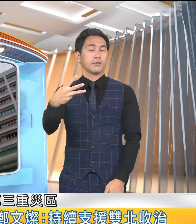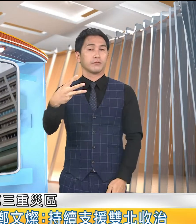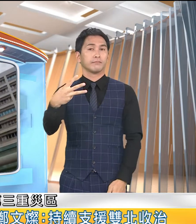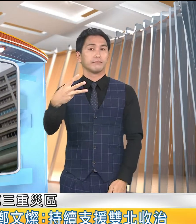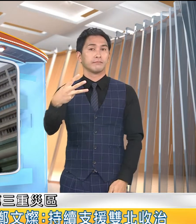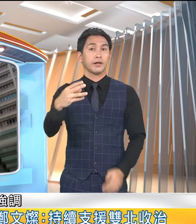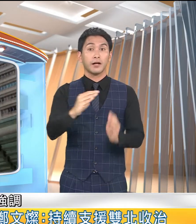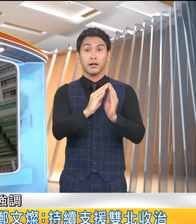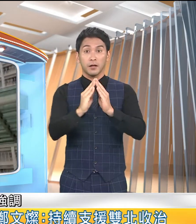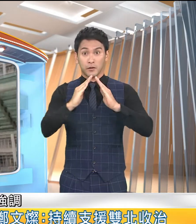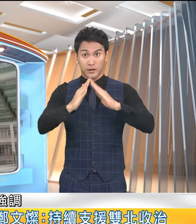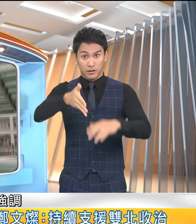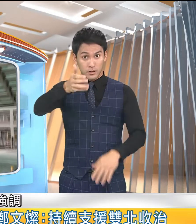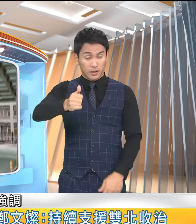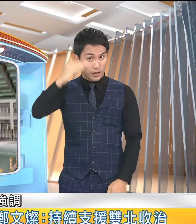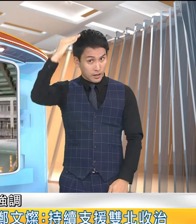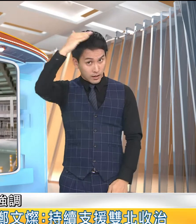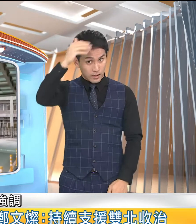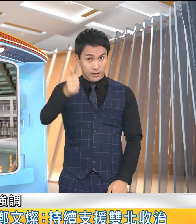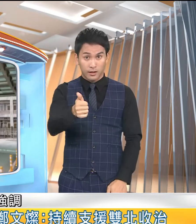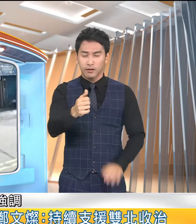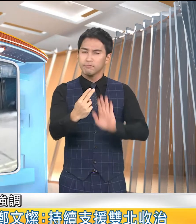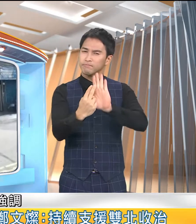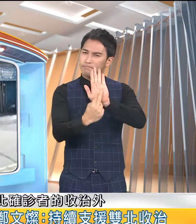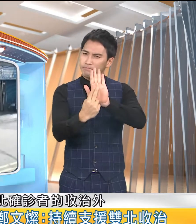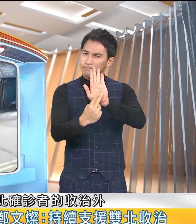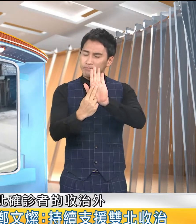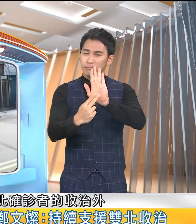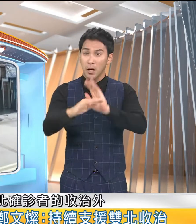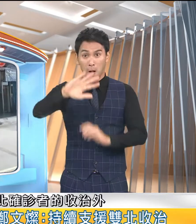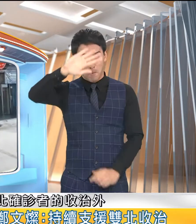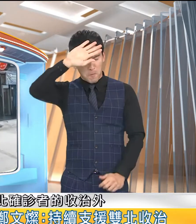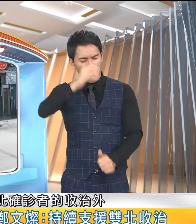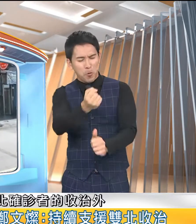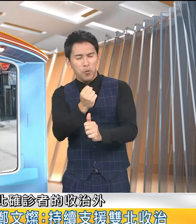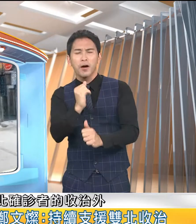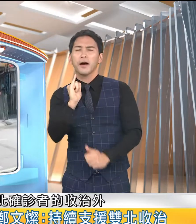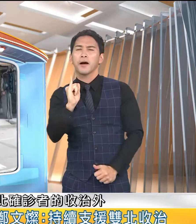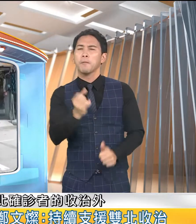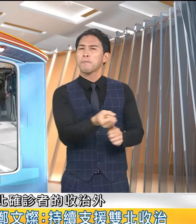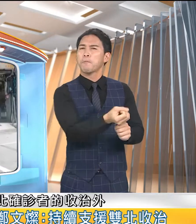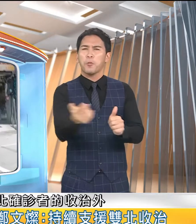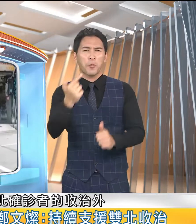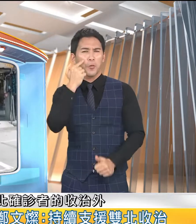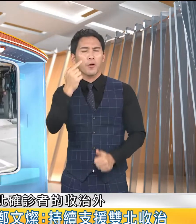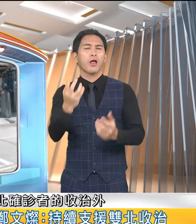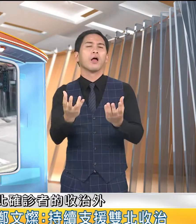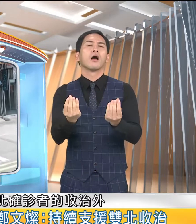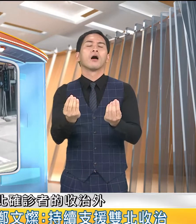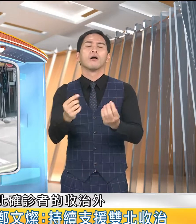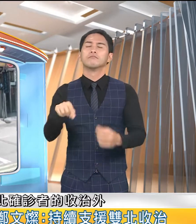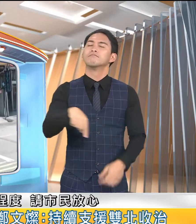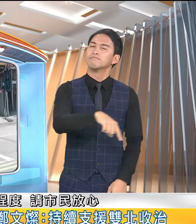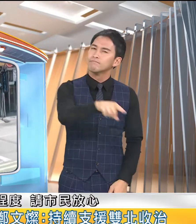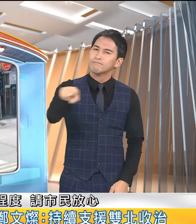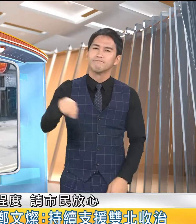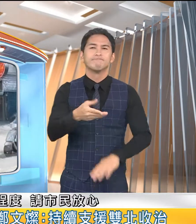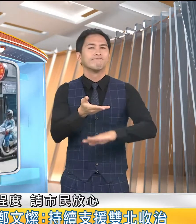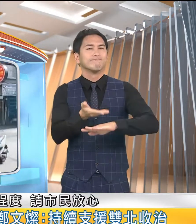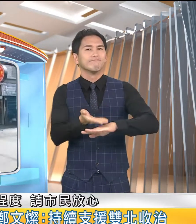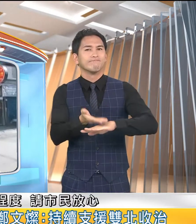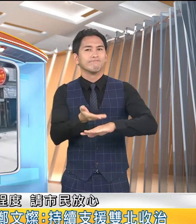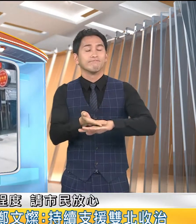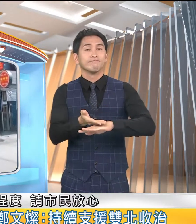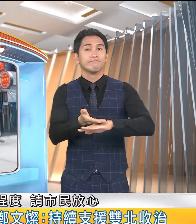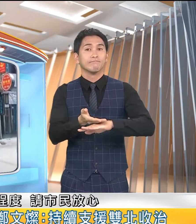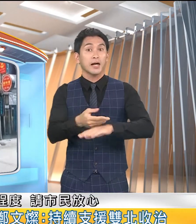区。桃园市长郑文灿强调，除了持续支援双北确诊者的收治之外，尚